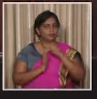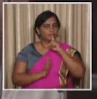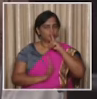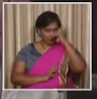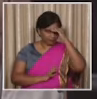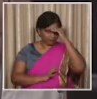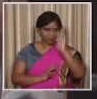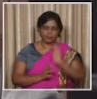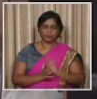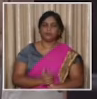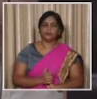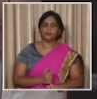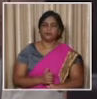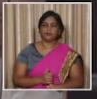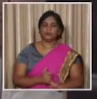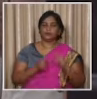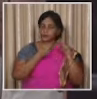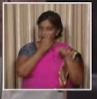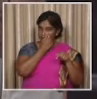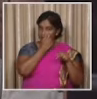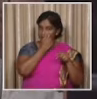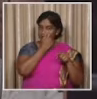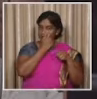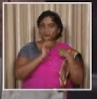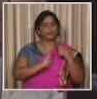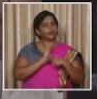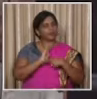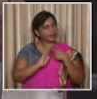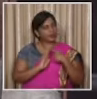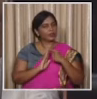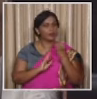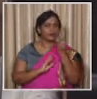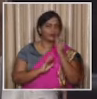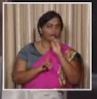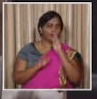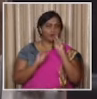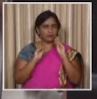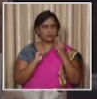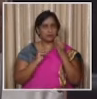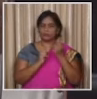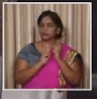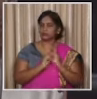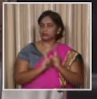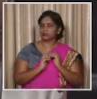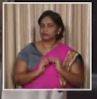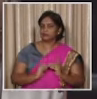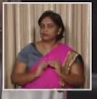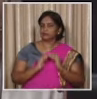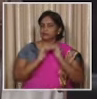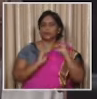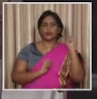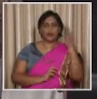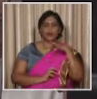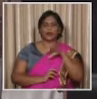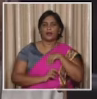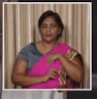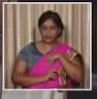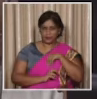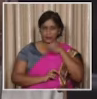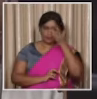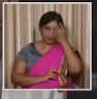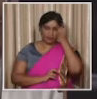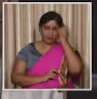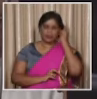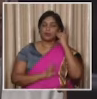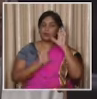ස්ථානායකතුමනි අද අපේ රට කිසියම් ආර්ථික ස්ථාවරයකට පත්ව ඇති බව හැමෝම පිළිගන්නවා.